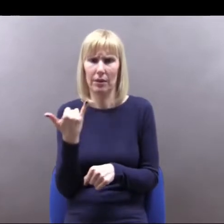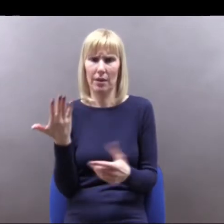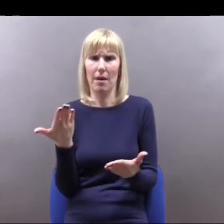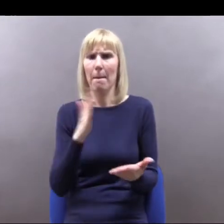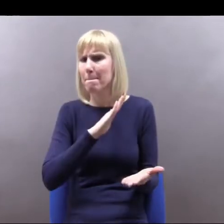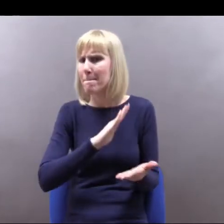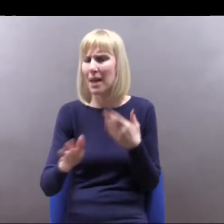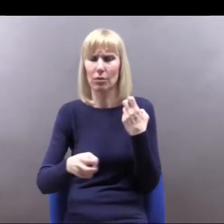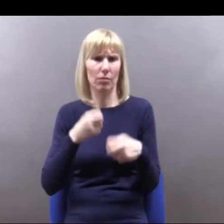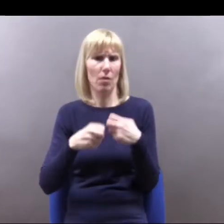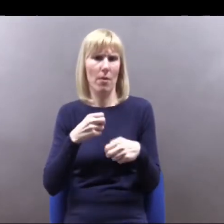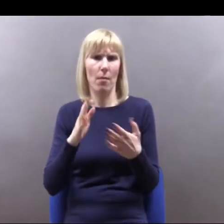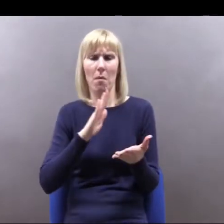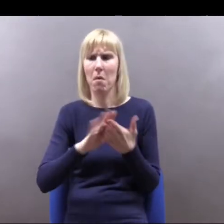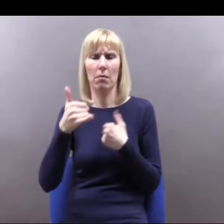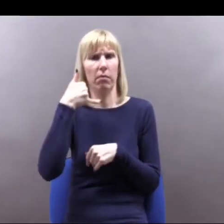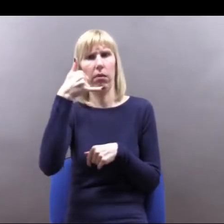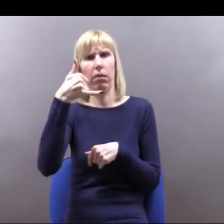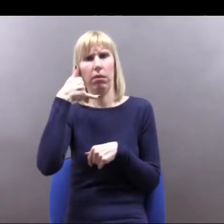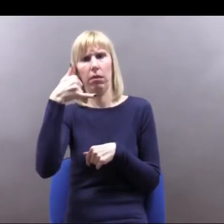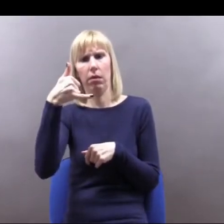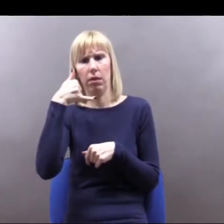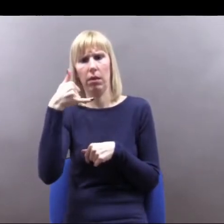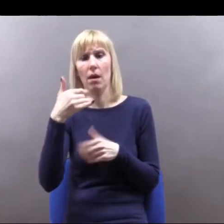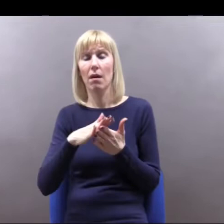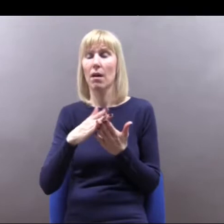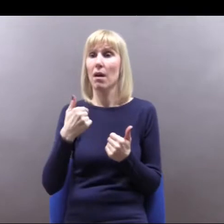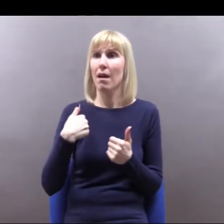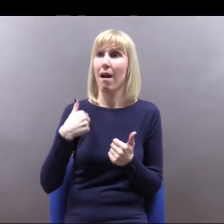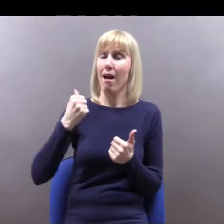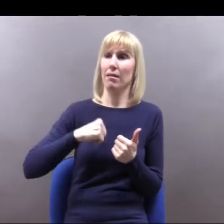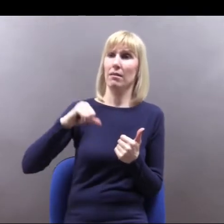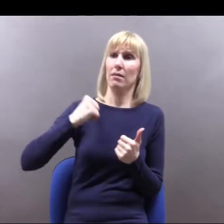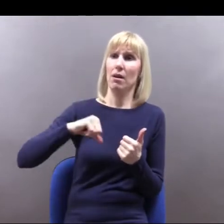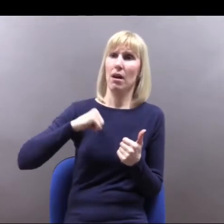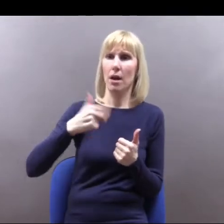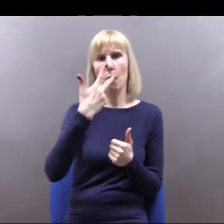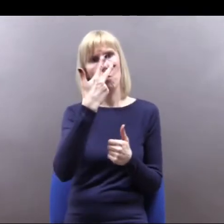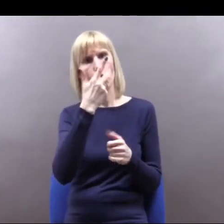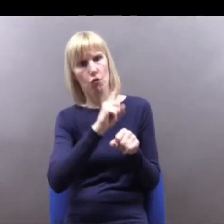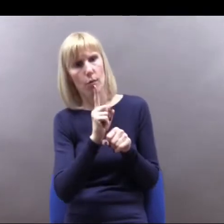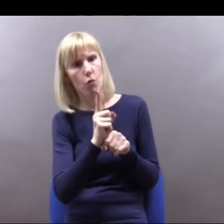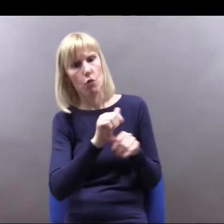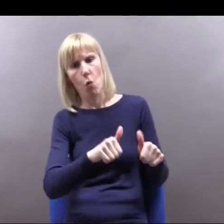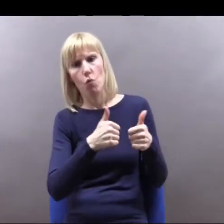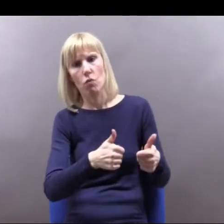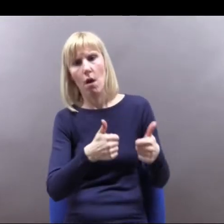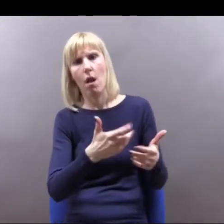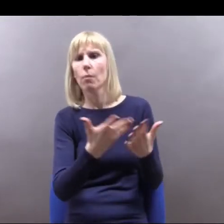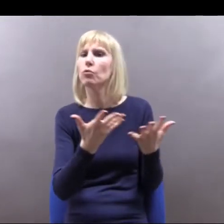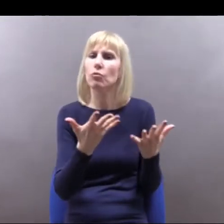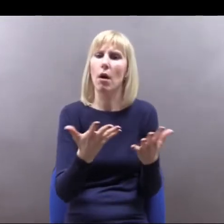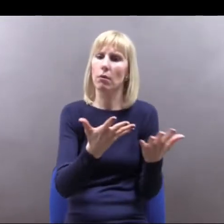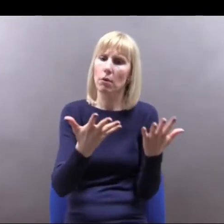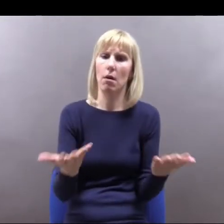znajduję. Wystarczyłoby te platformy ponumerować wielkimi cyferkami czy literami, no tutaj już wszystko jedno, tak?